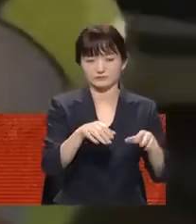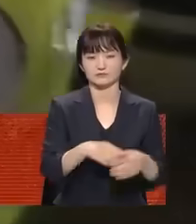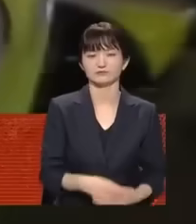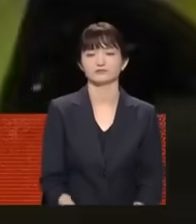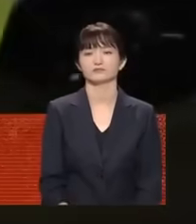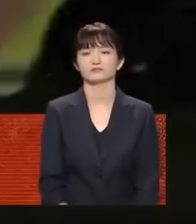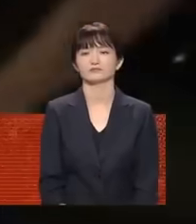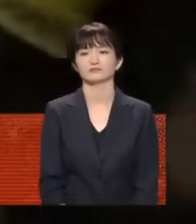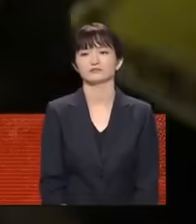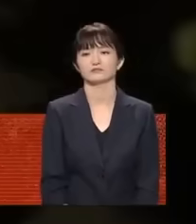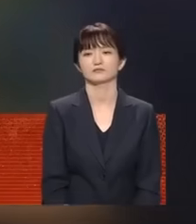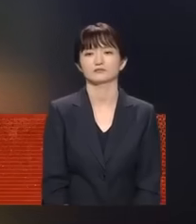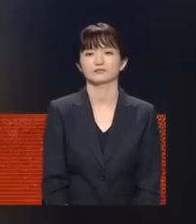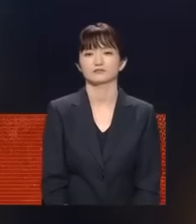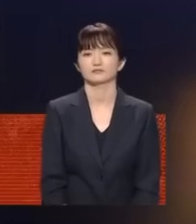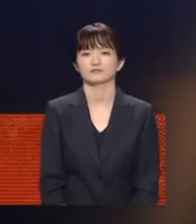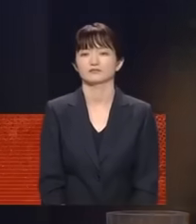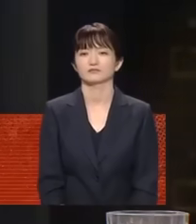개념을